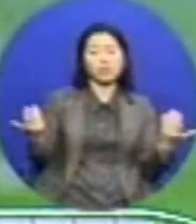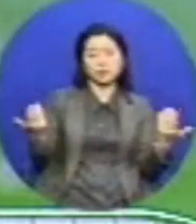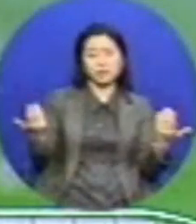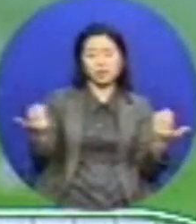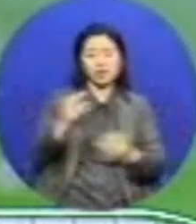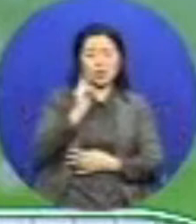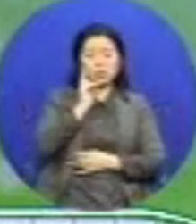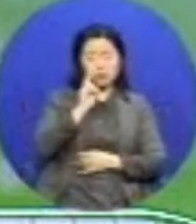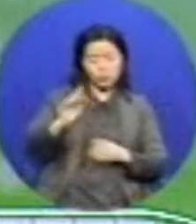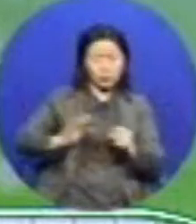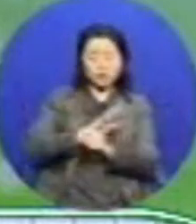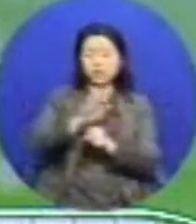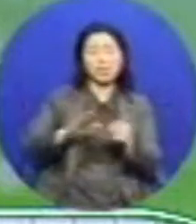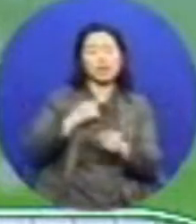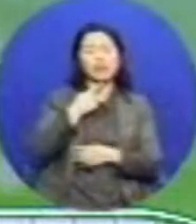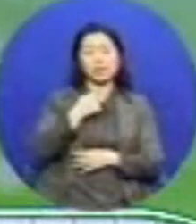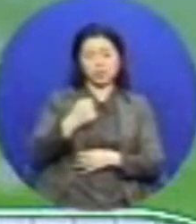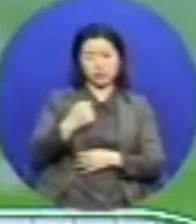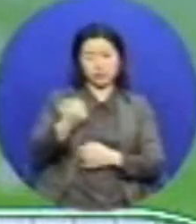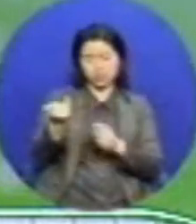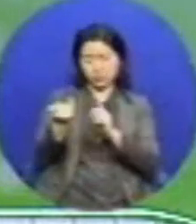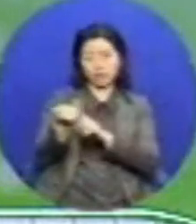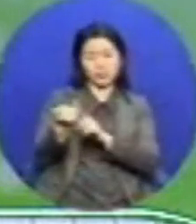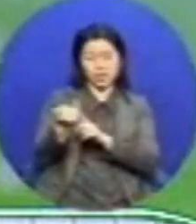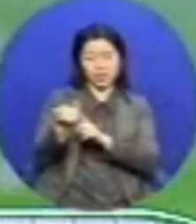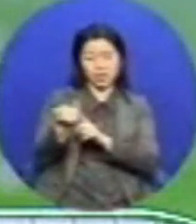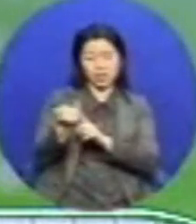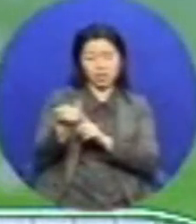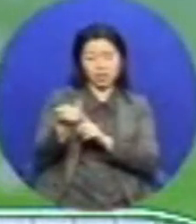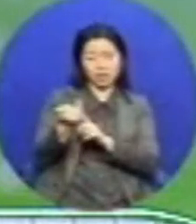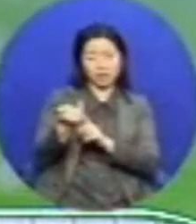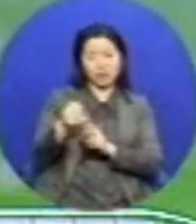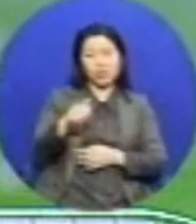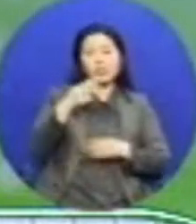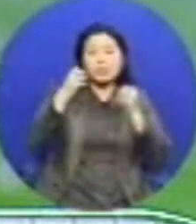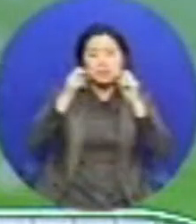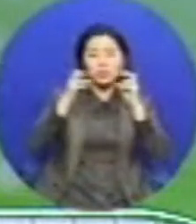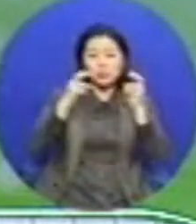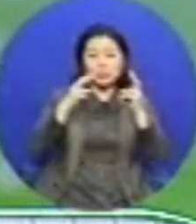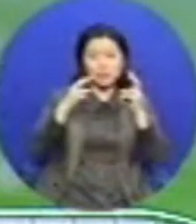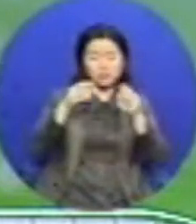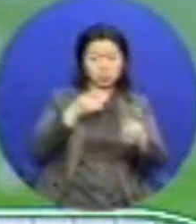여인이니까 허드슨 테일러 에게는 큰 상처 였어요